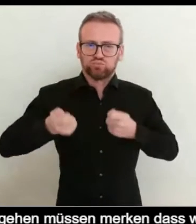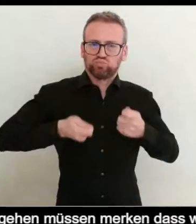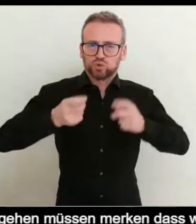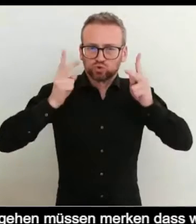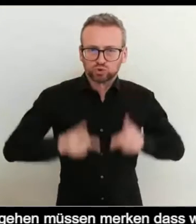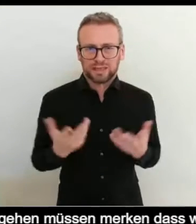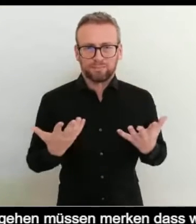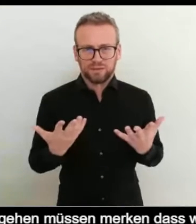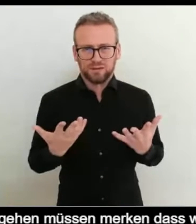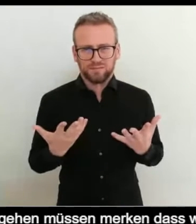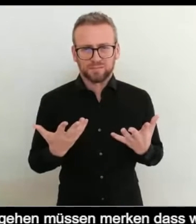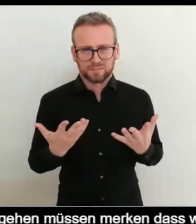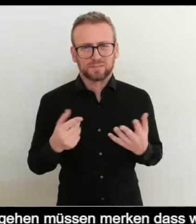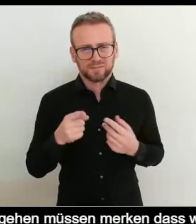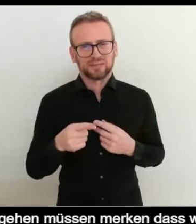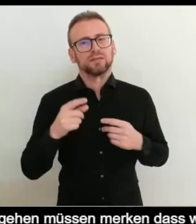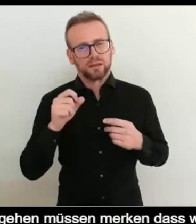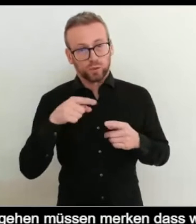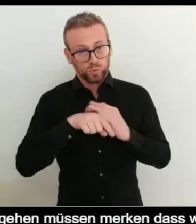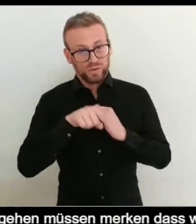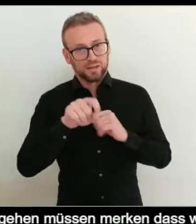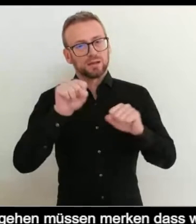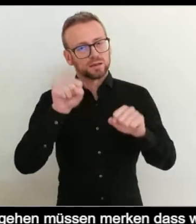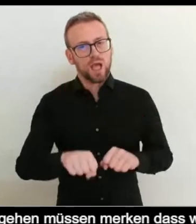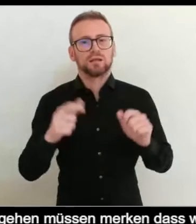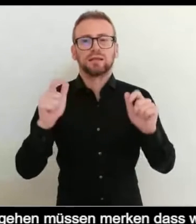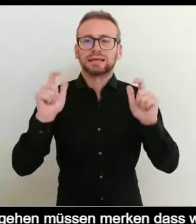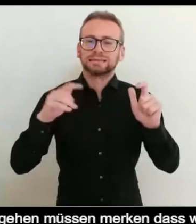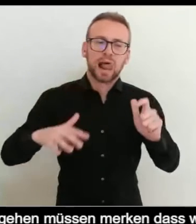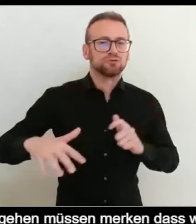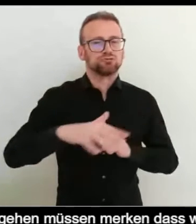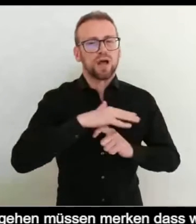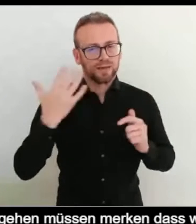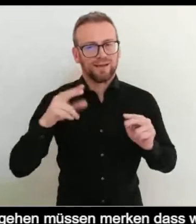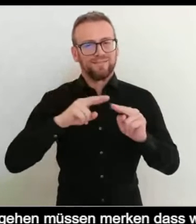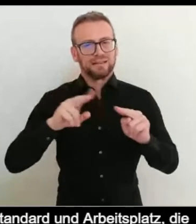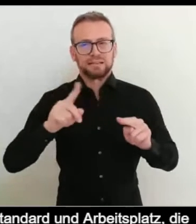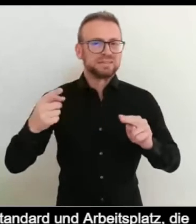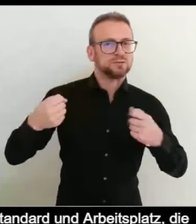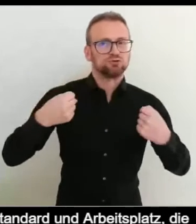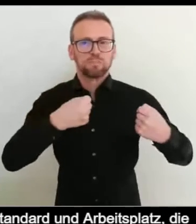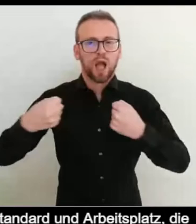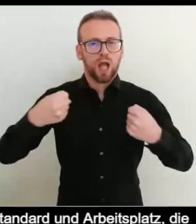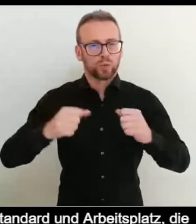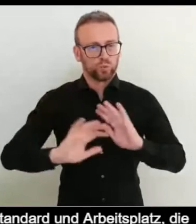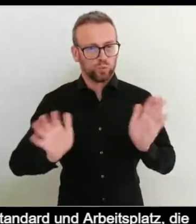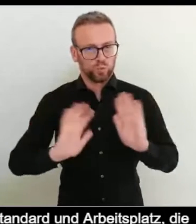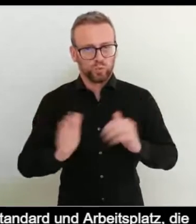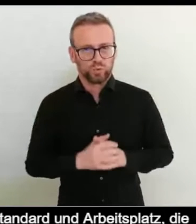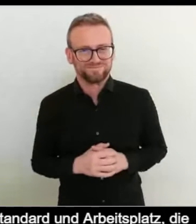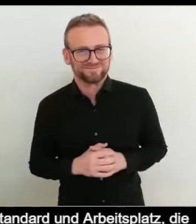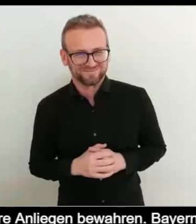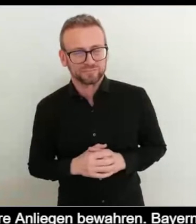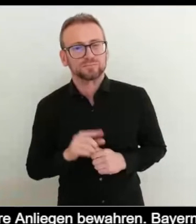verlässliche Rahmenbedingungen ganz, ganz wichtig. Und ich bin der festen Überzeugung, dass der